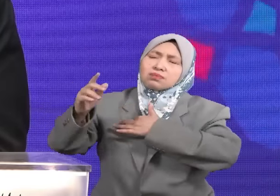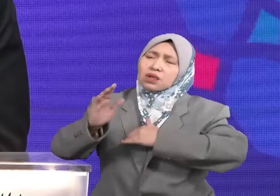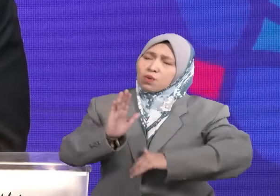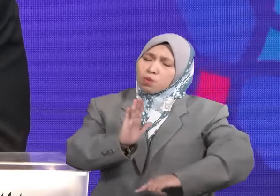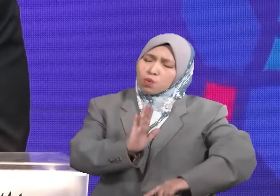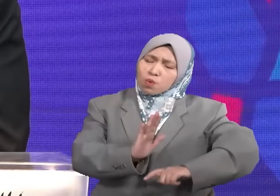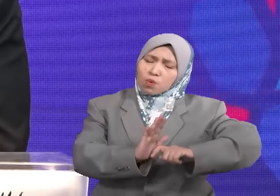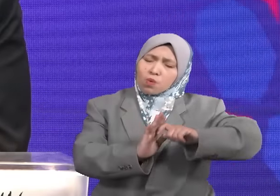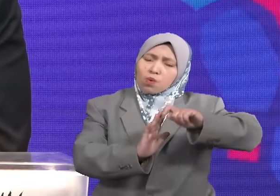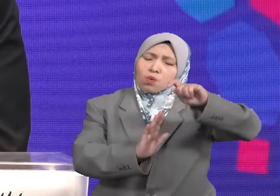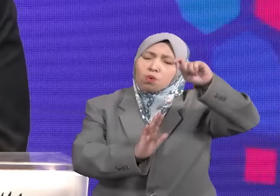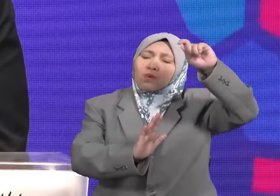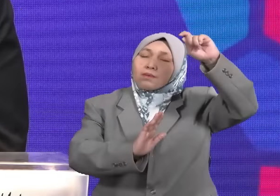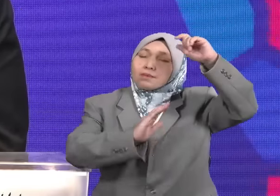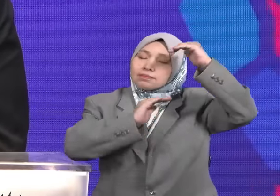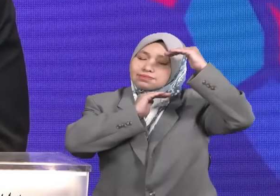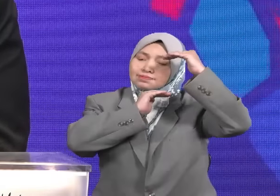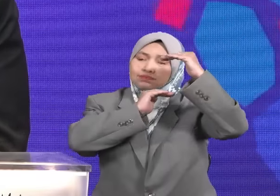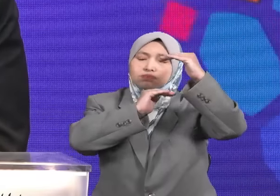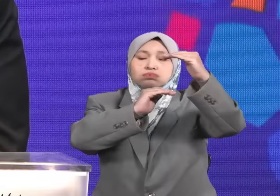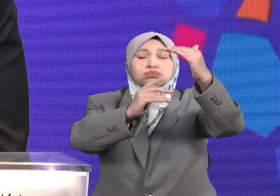فوقهم يوم